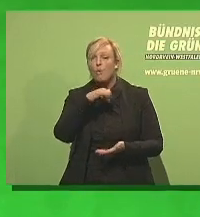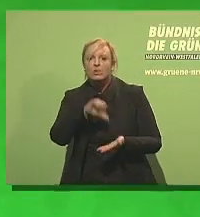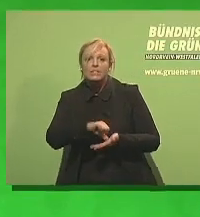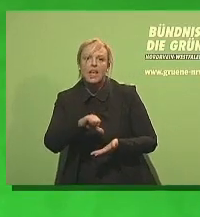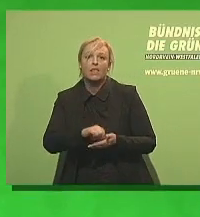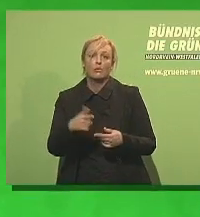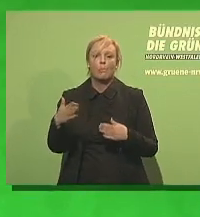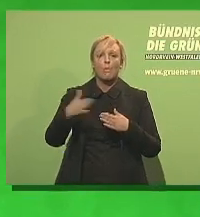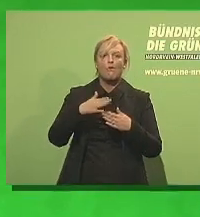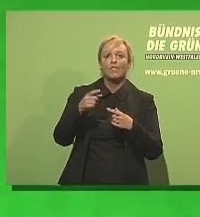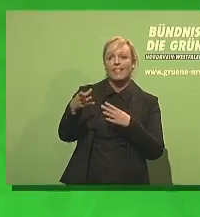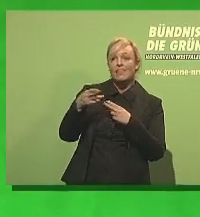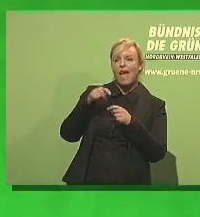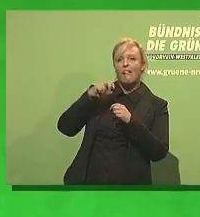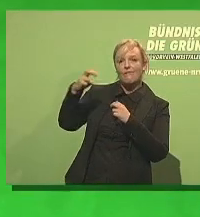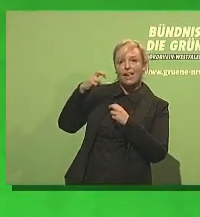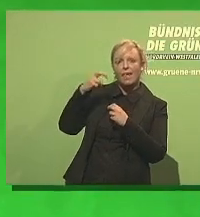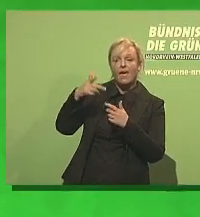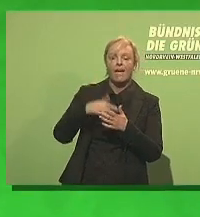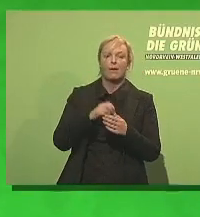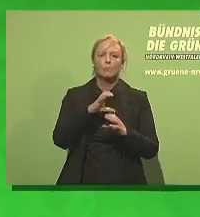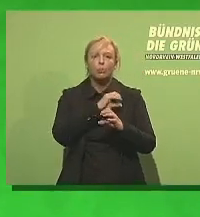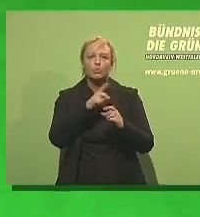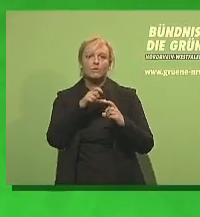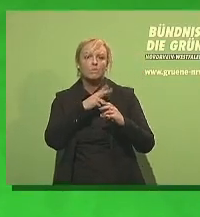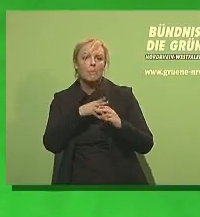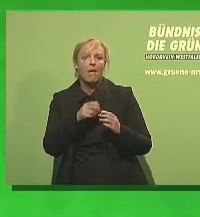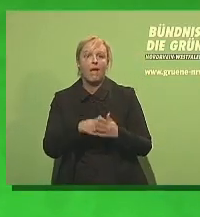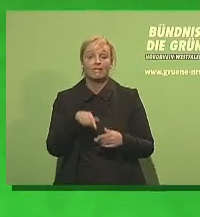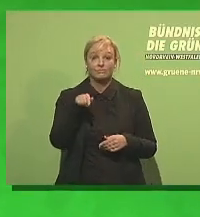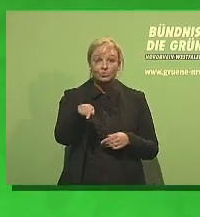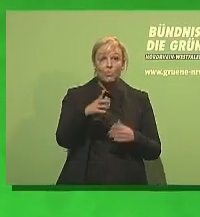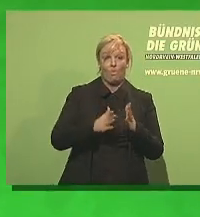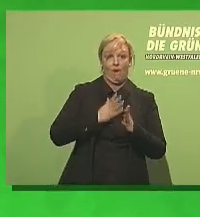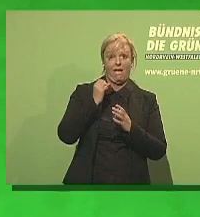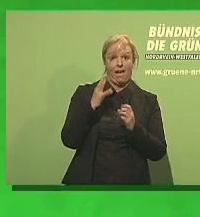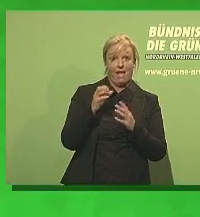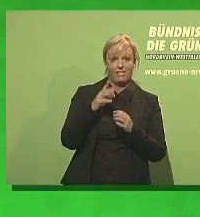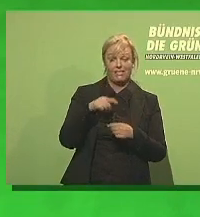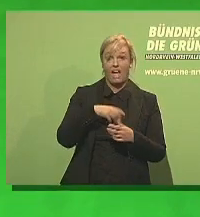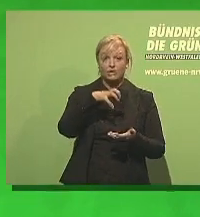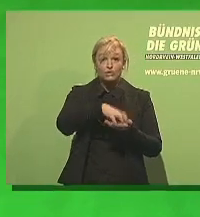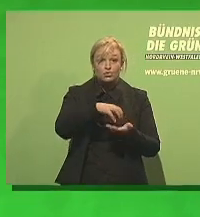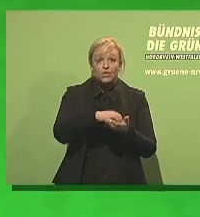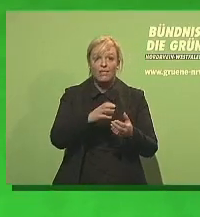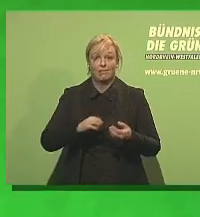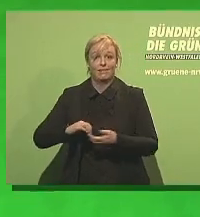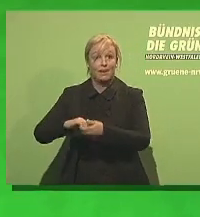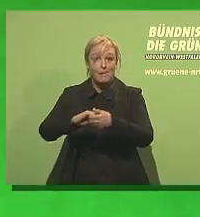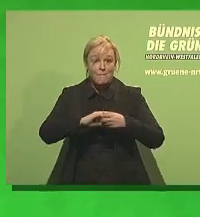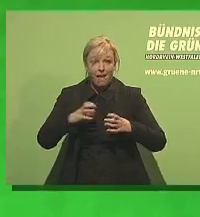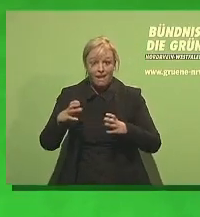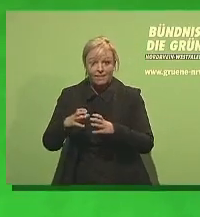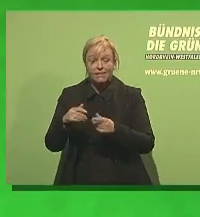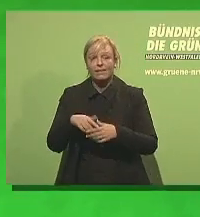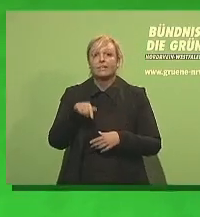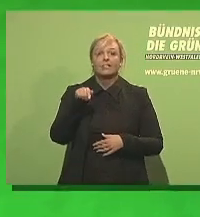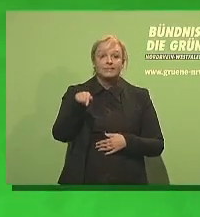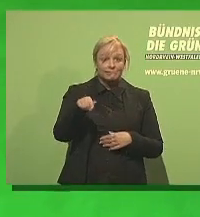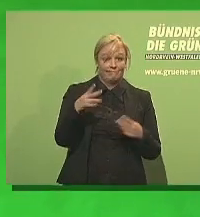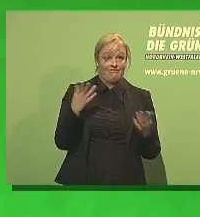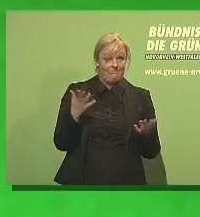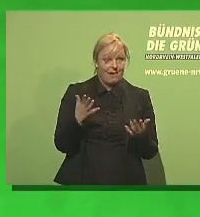öffentliche Nahverkehr. Zum Alltag in so vielen Städten und Gemeinden gehört mittlerweile, dass